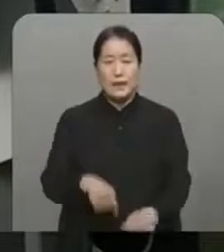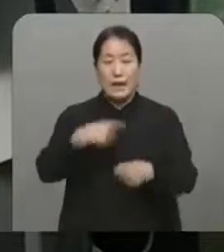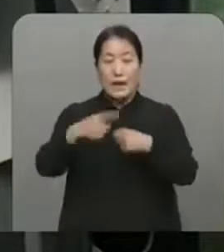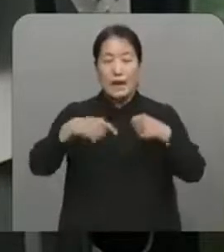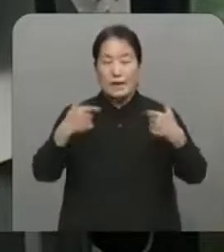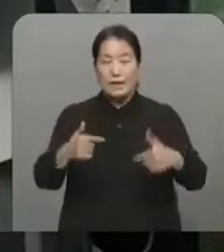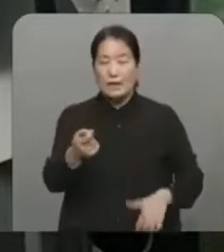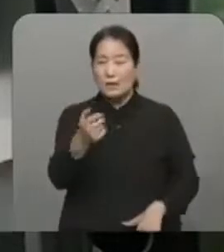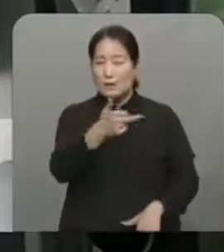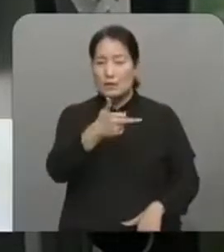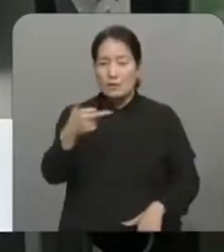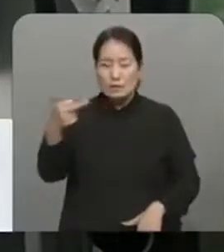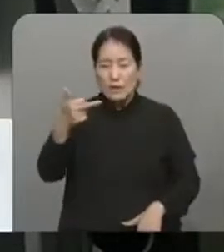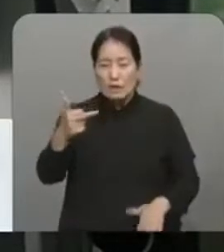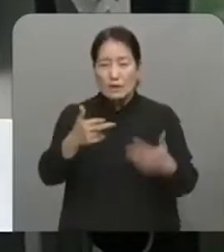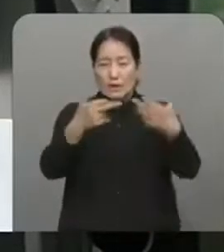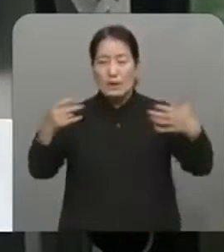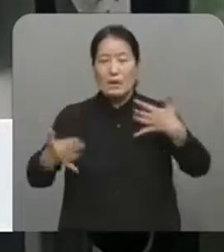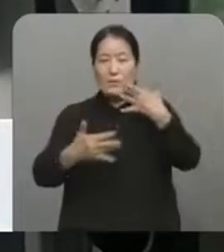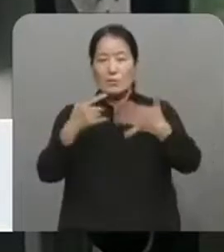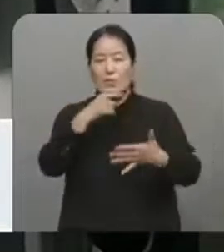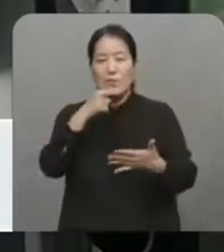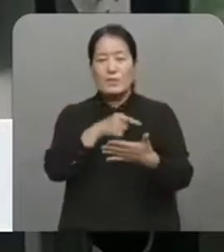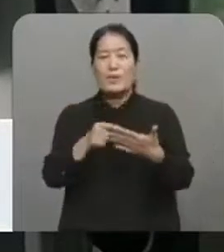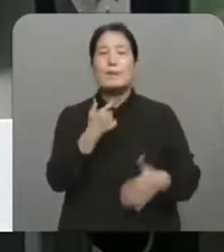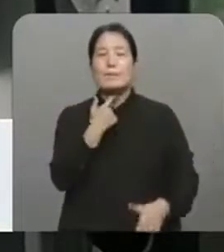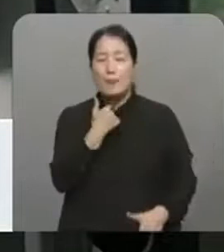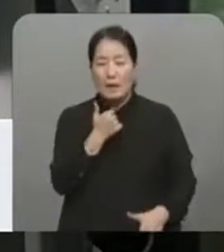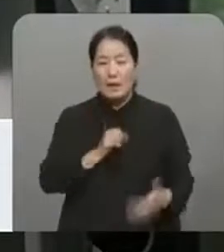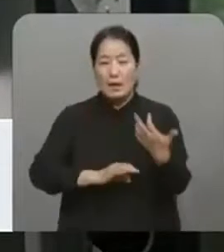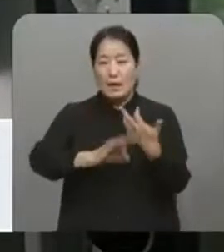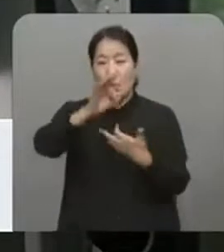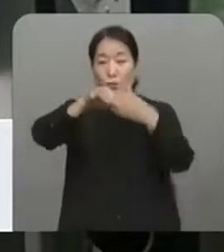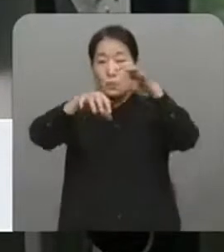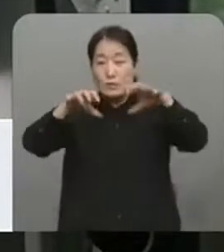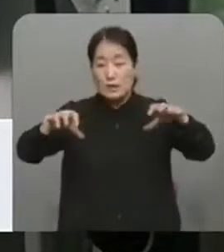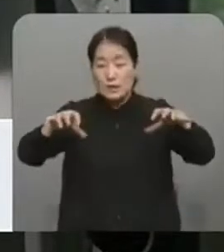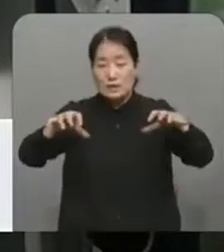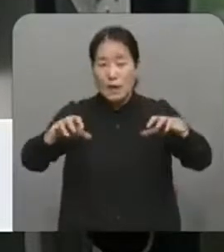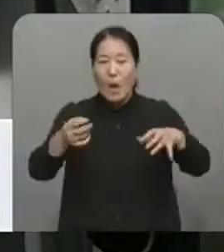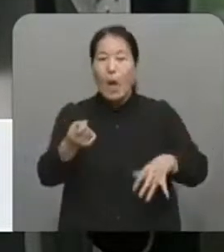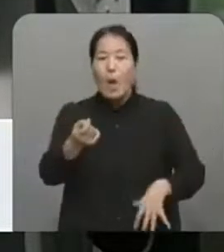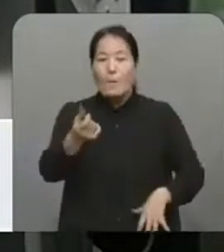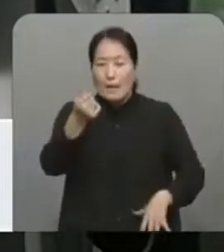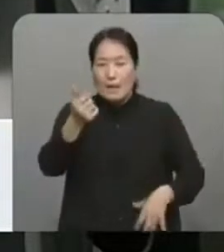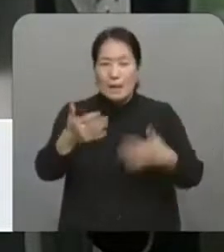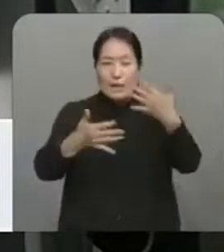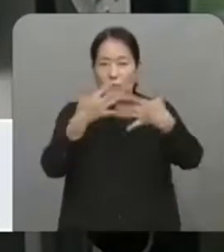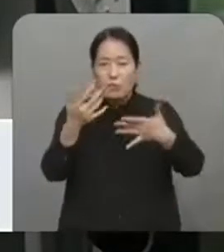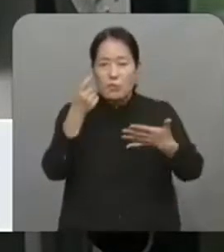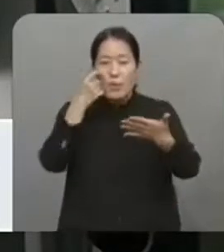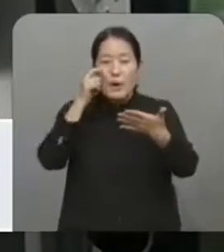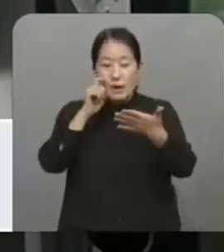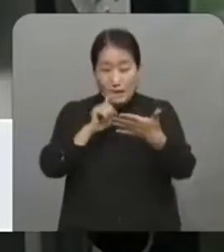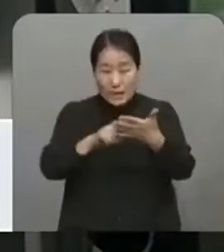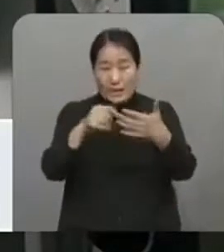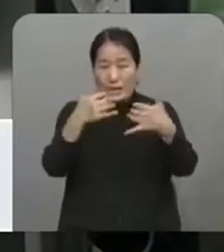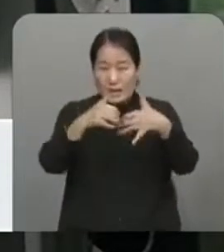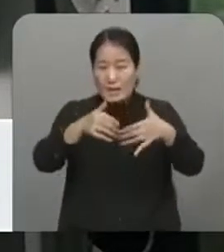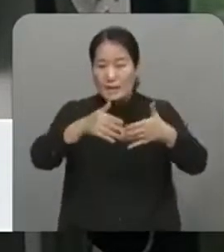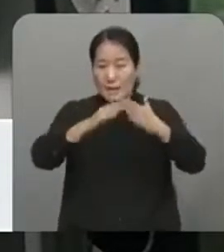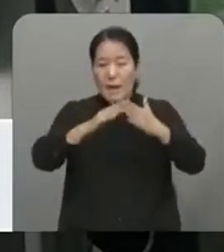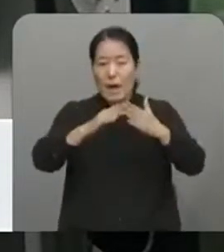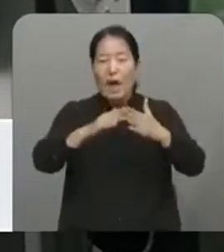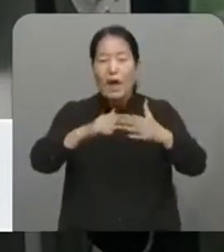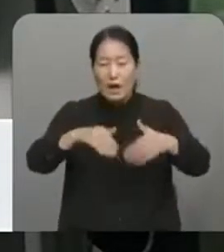해마다 크고 작은 산불로 피해를 보고 있는 강원 동해안 지역을 대상으로 산불 조기 경보 시스템이 시범 도입됐습니다.